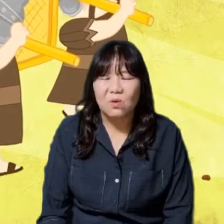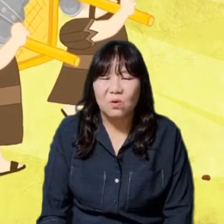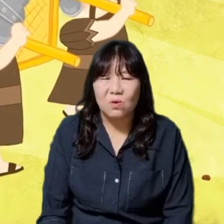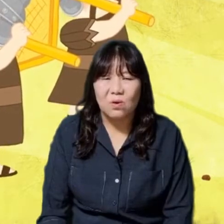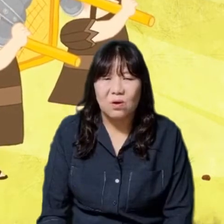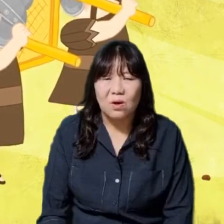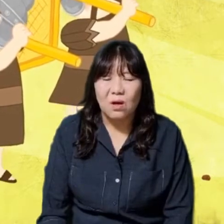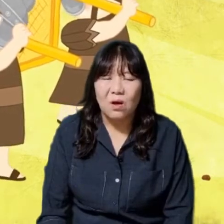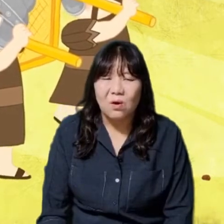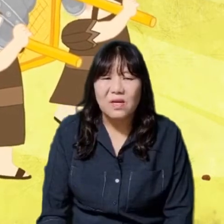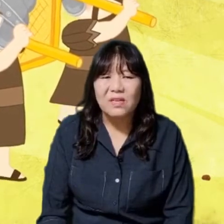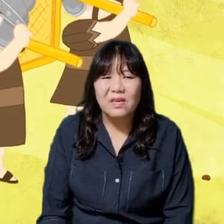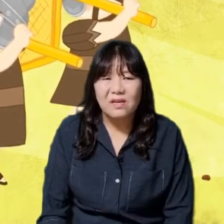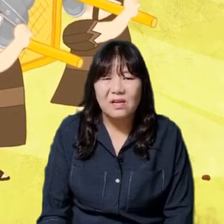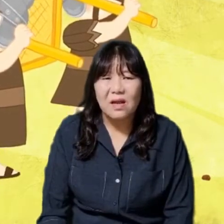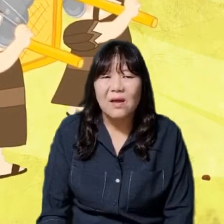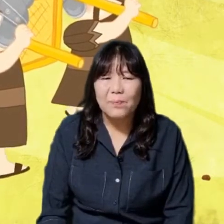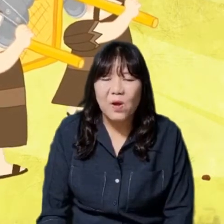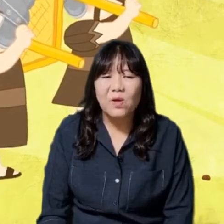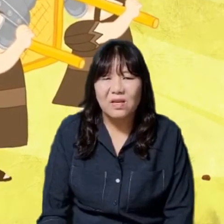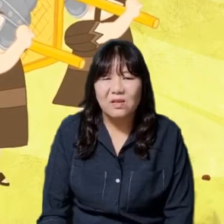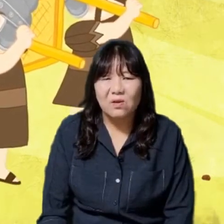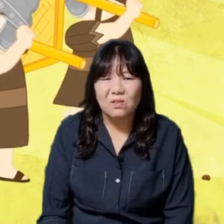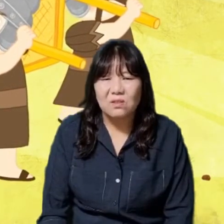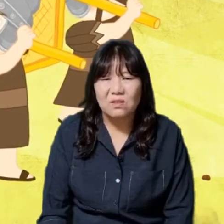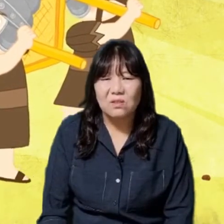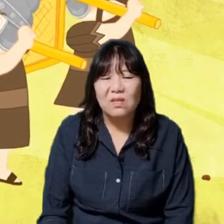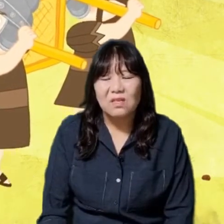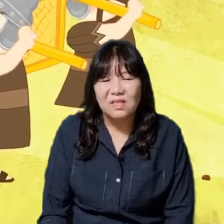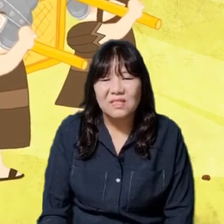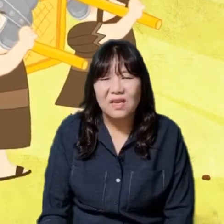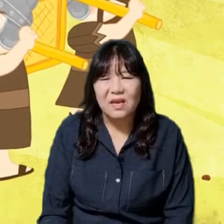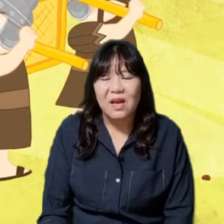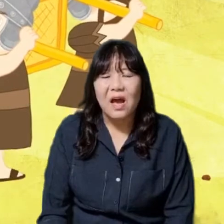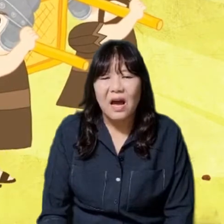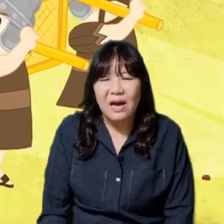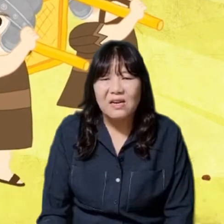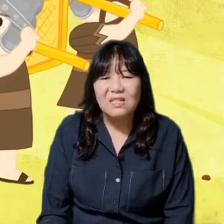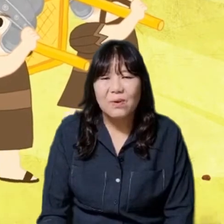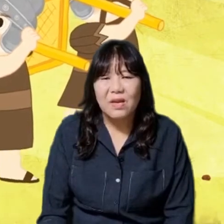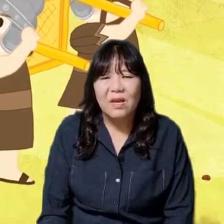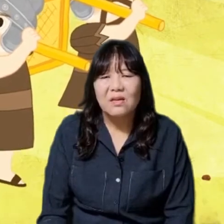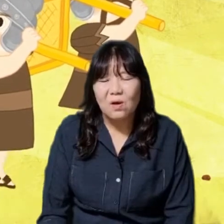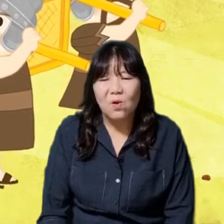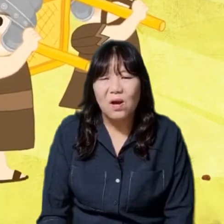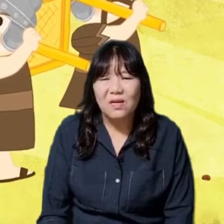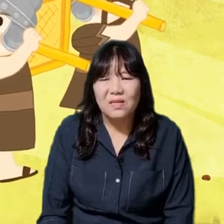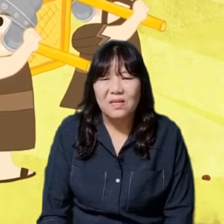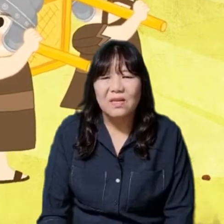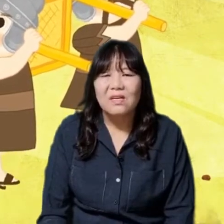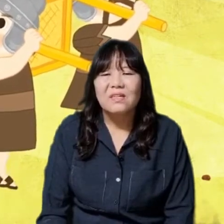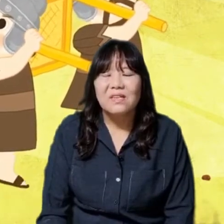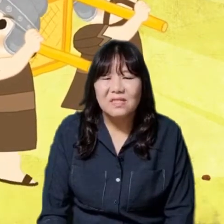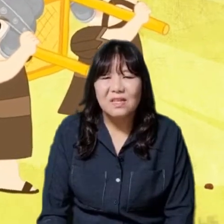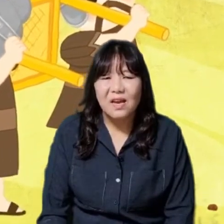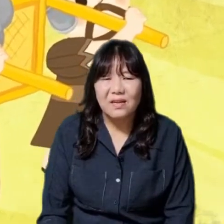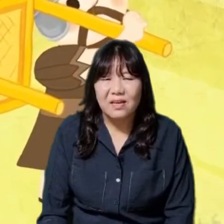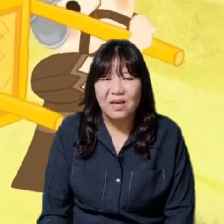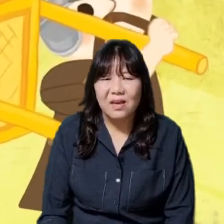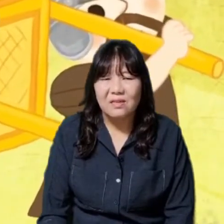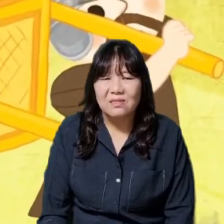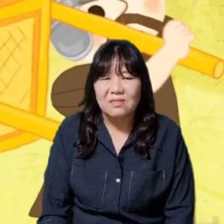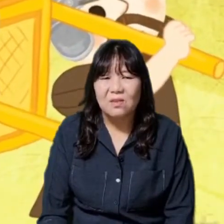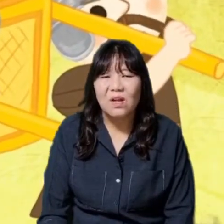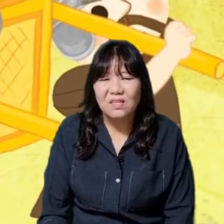말았어요. 언약궤를 빼앗겼다는 것은 이제 하나님의 영광이